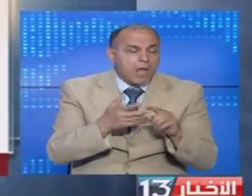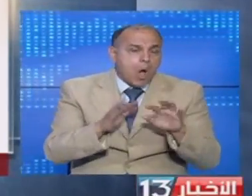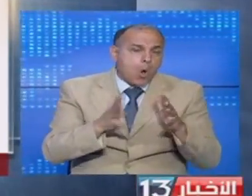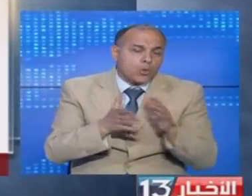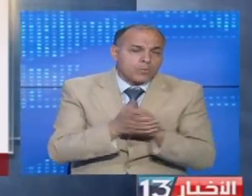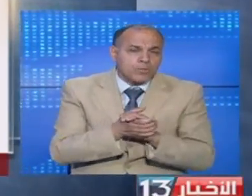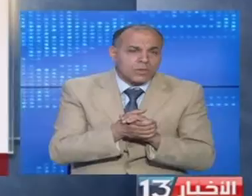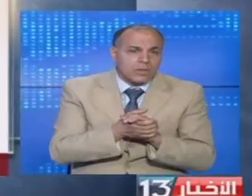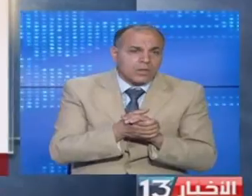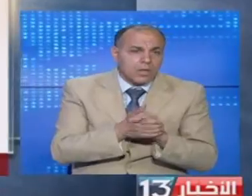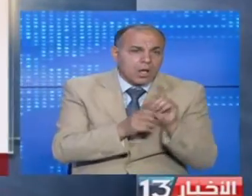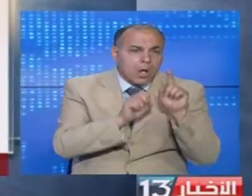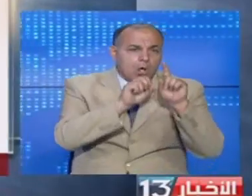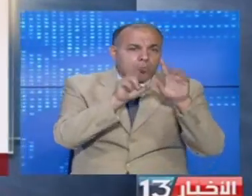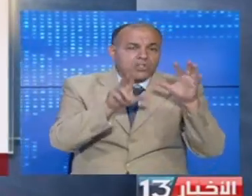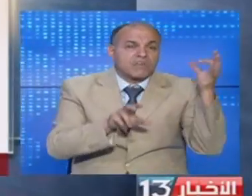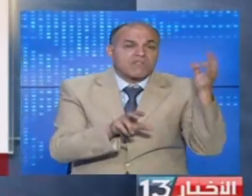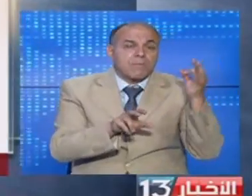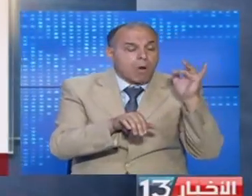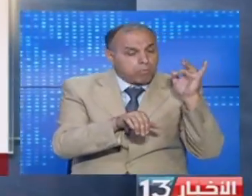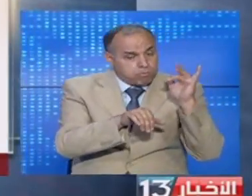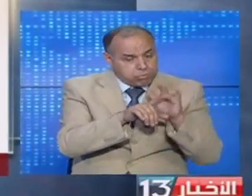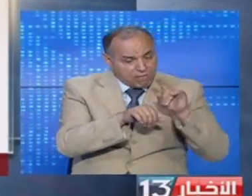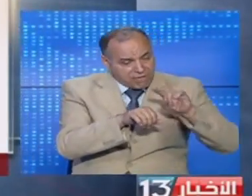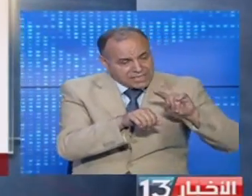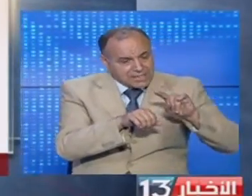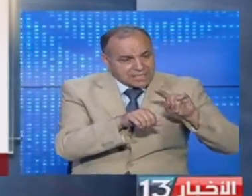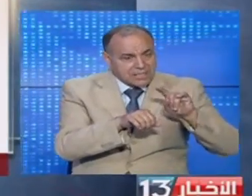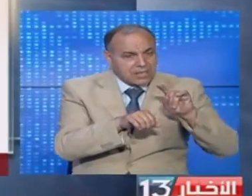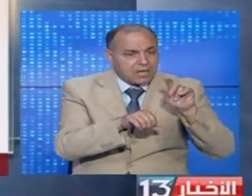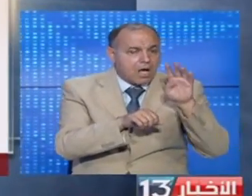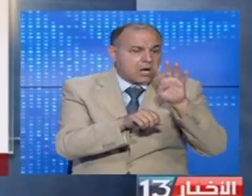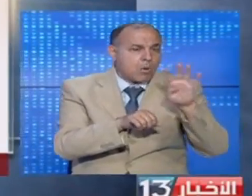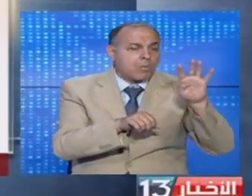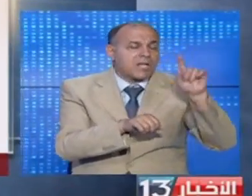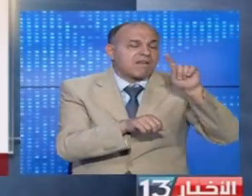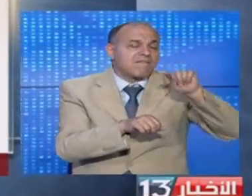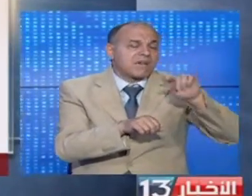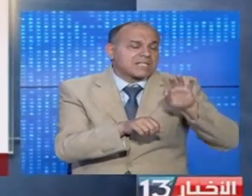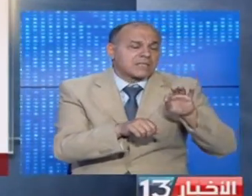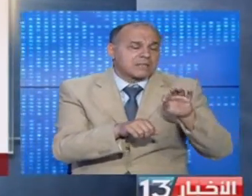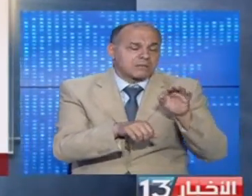حدود ثمانيه عشر بالمائه فاصل اربعه واربعين